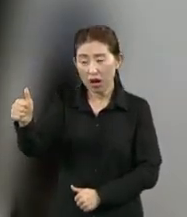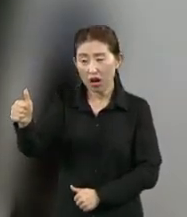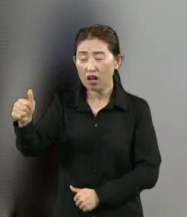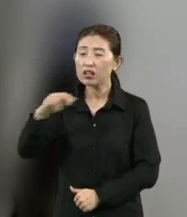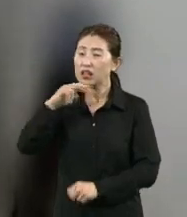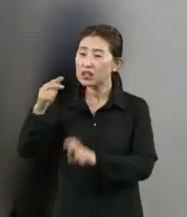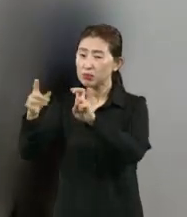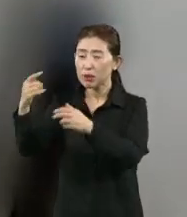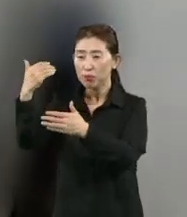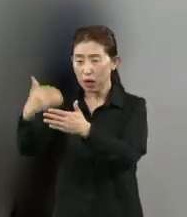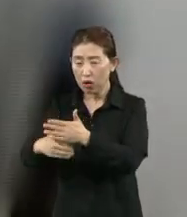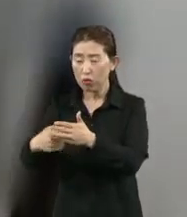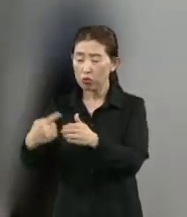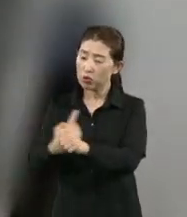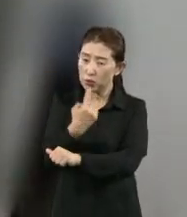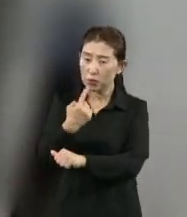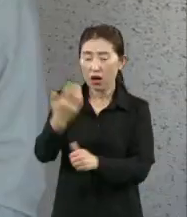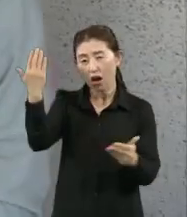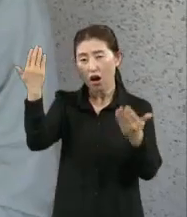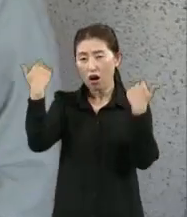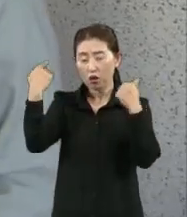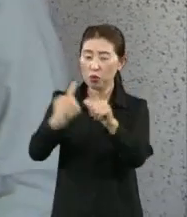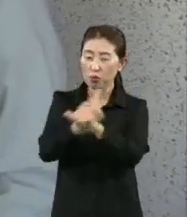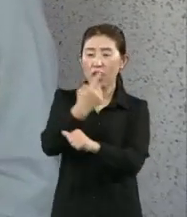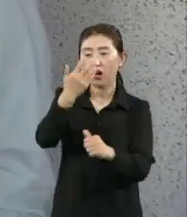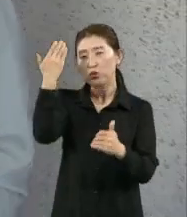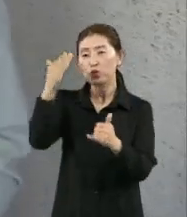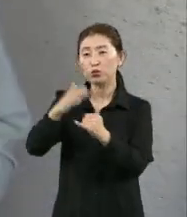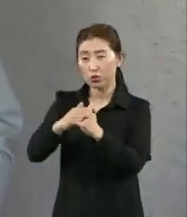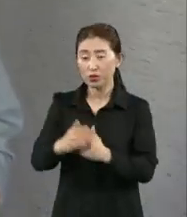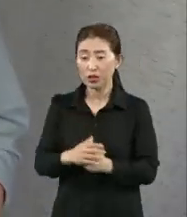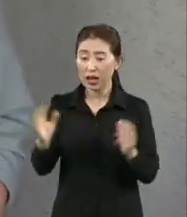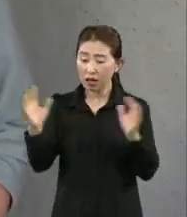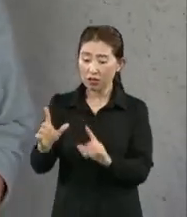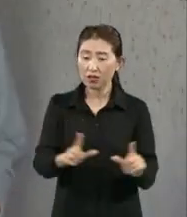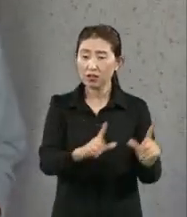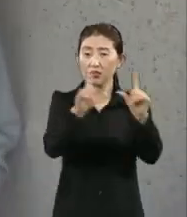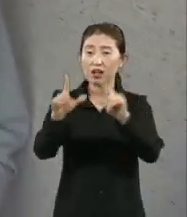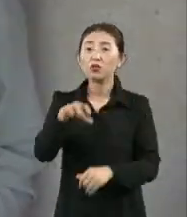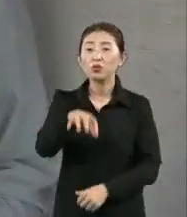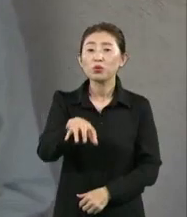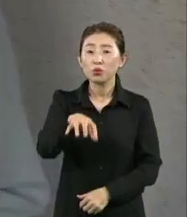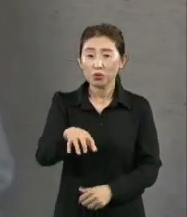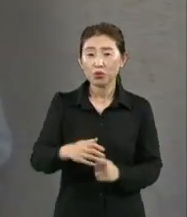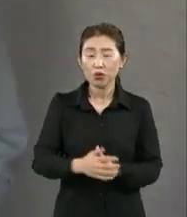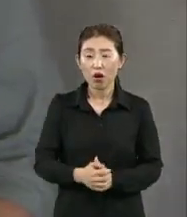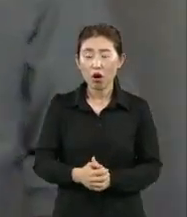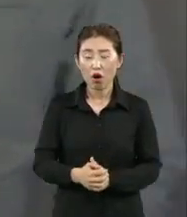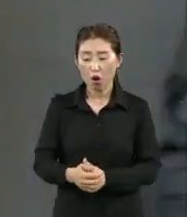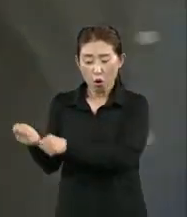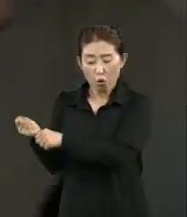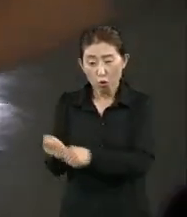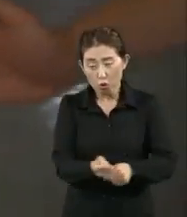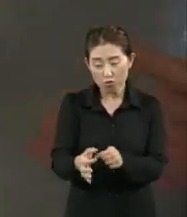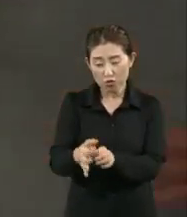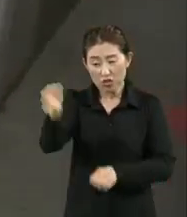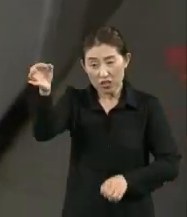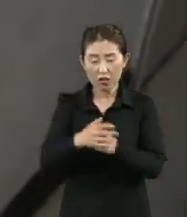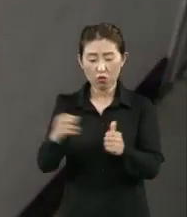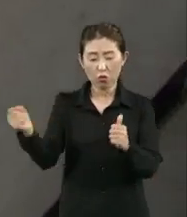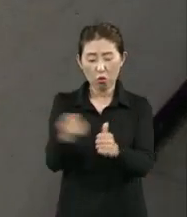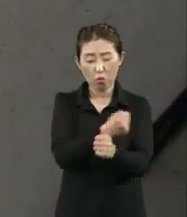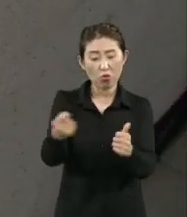제외하곤 모두 학교 밖 청소년들이었습니다. 아지트로 사용된 오피스텔입니다. 이 씨 등은 골프채와 주먹으로 A